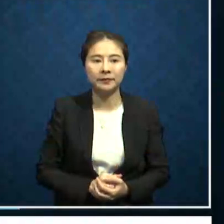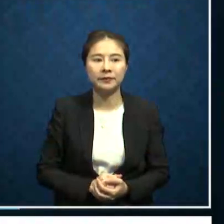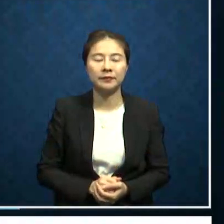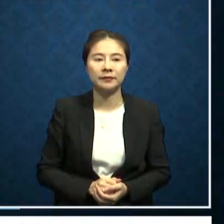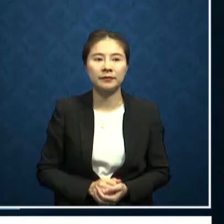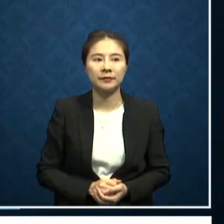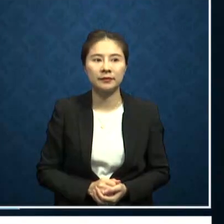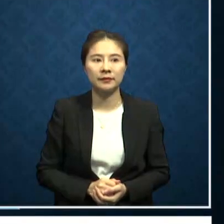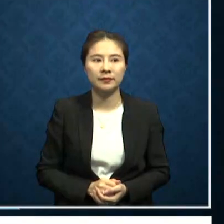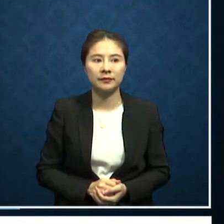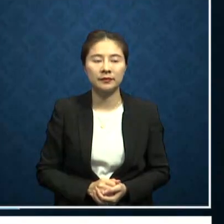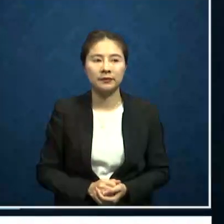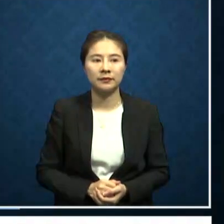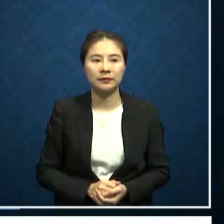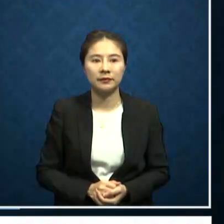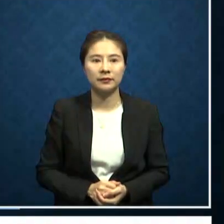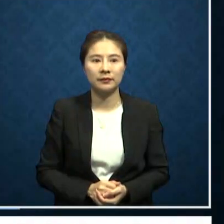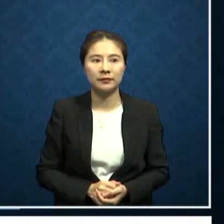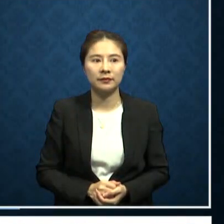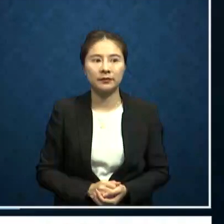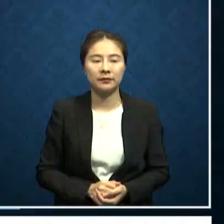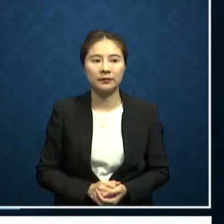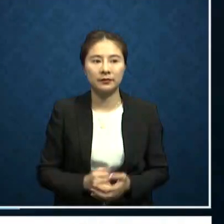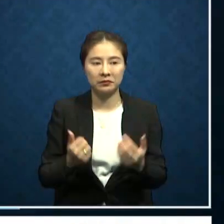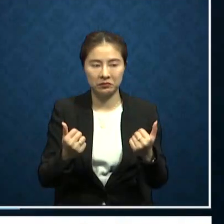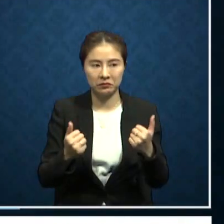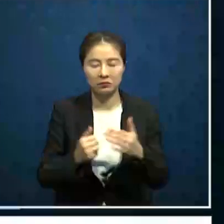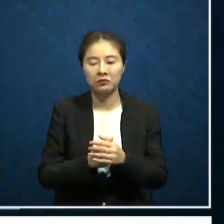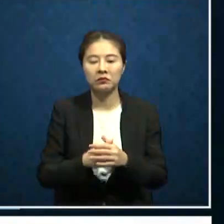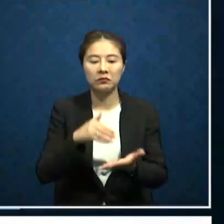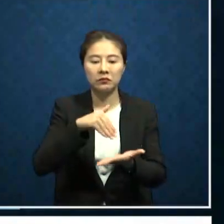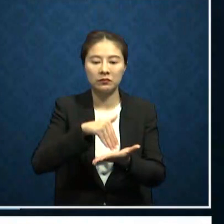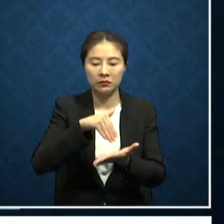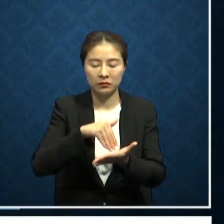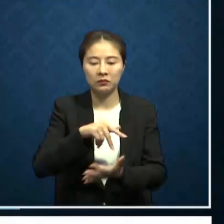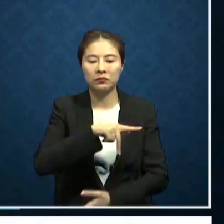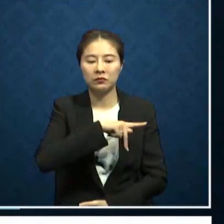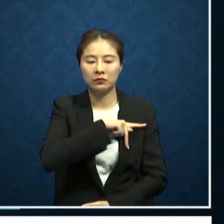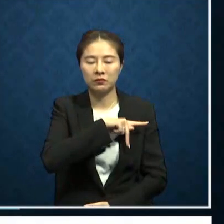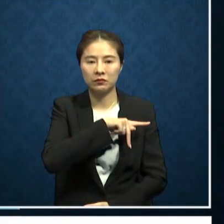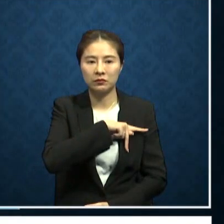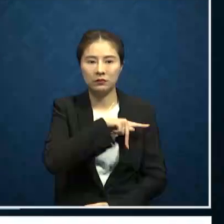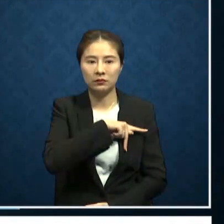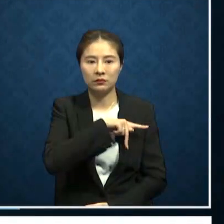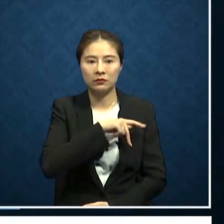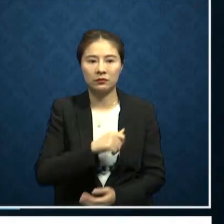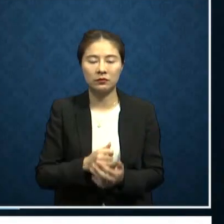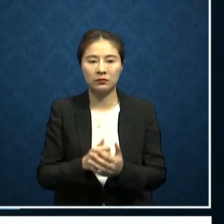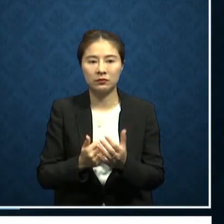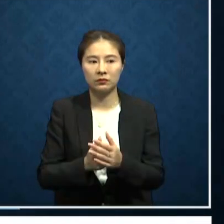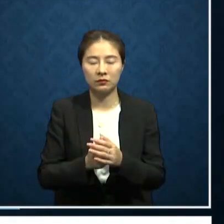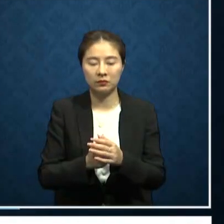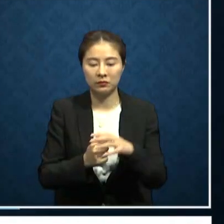ค่ะนอกจากนั้นไทยยังเป็นศูนย์กลางปัญญาธรรมค่ะเพราะเป็นประเทศพหุวัฒนธรรมนะคะโดยมีสถาบันพระ